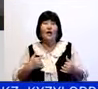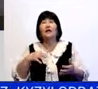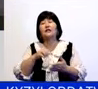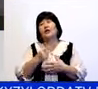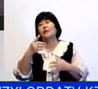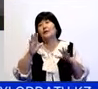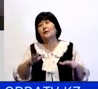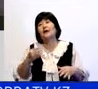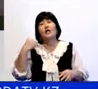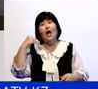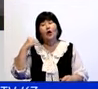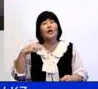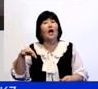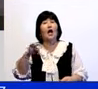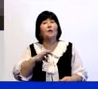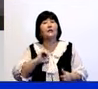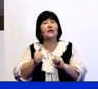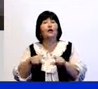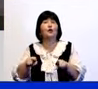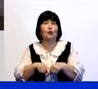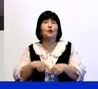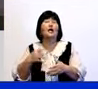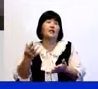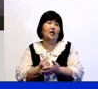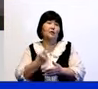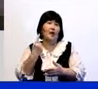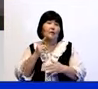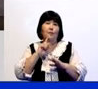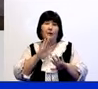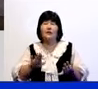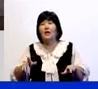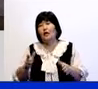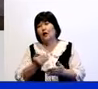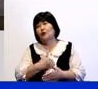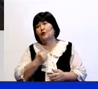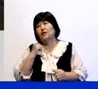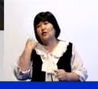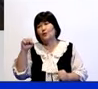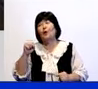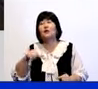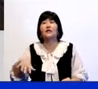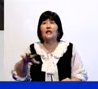первое место в Актюбе. На областных соревнованиях тоже занимаю призовые места. Хочу стать чемпионом страны.